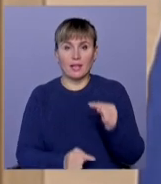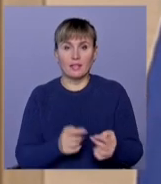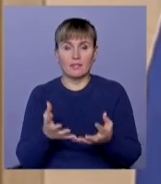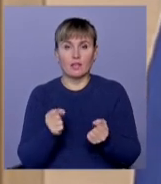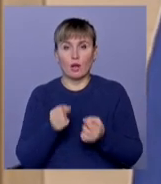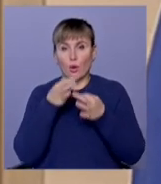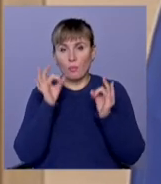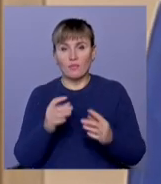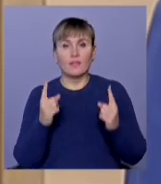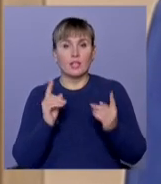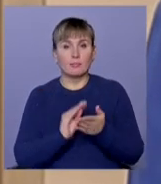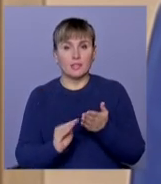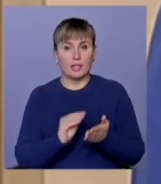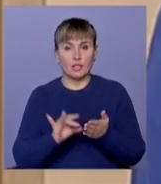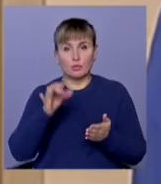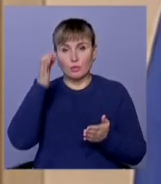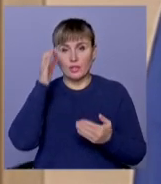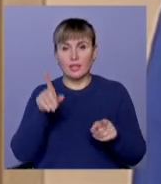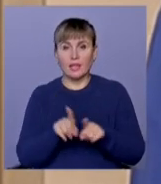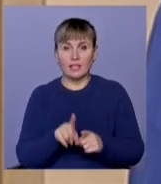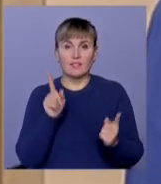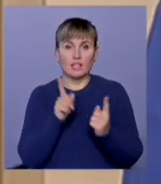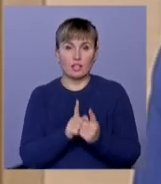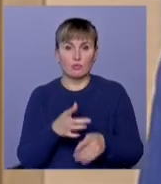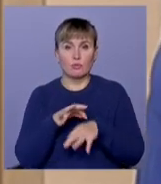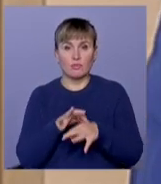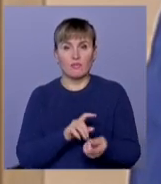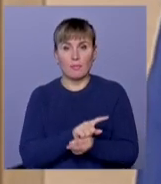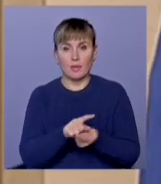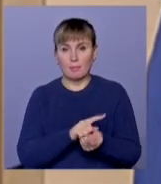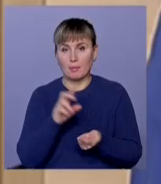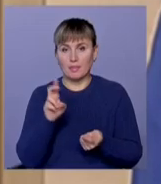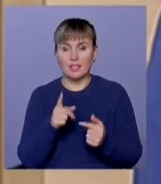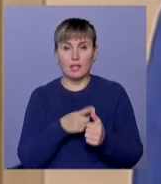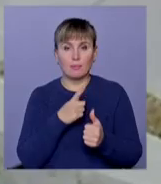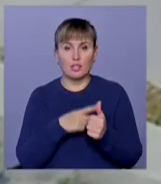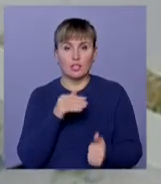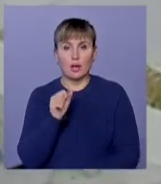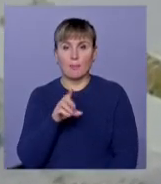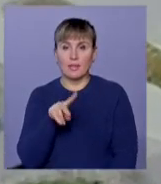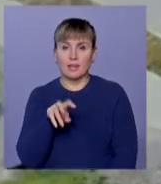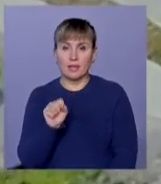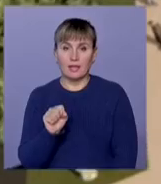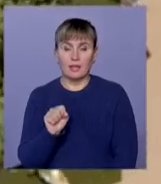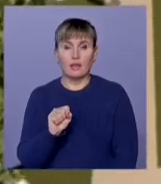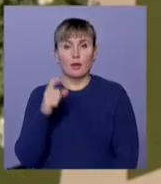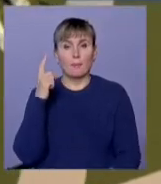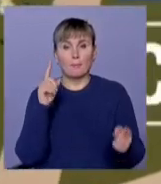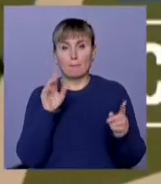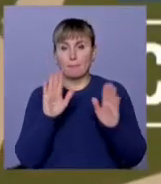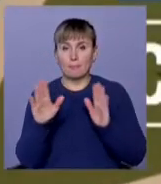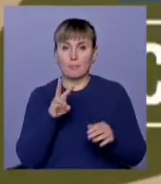опыт великих писателей и ученых. Подобные встречи мы уже проводим в обновленной библиотеке имени Жамбыла. Музей под